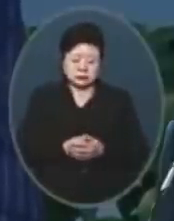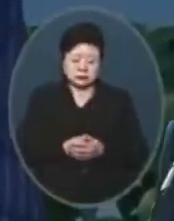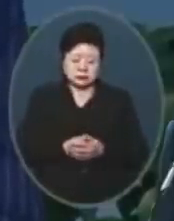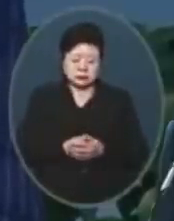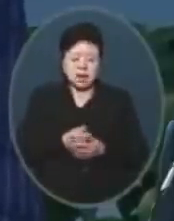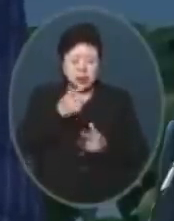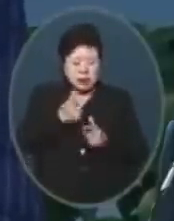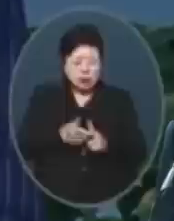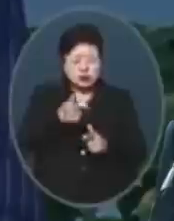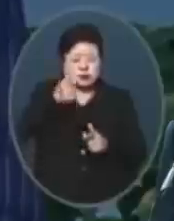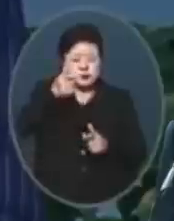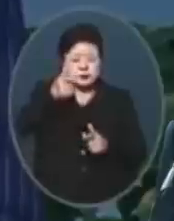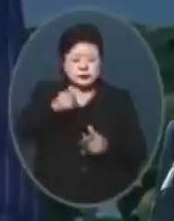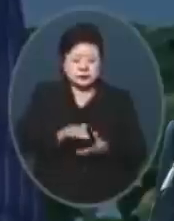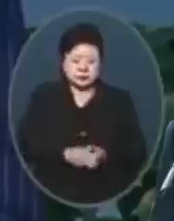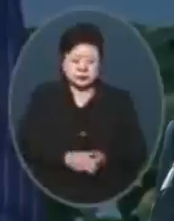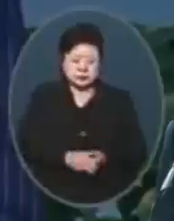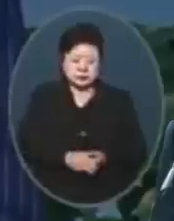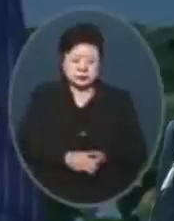예수님이